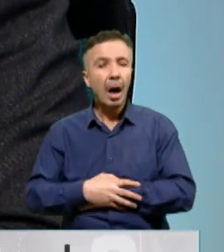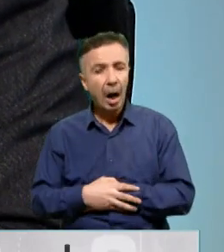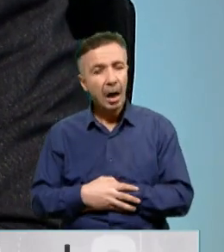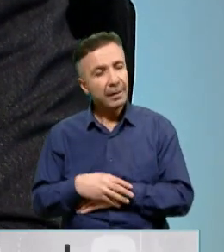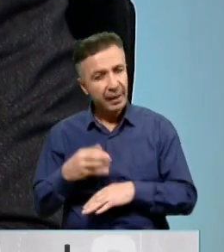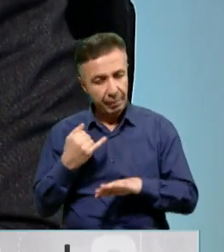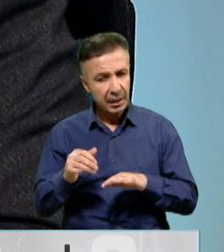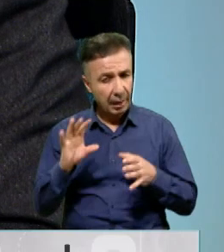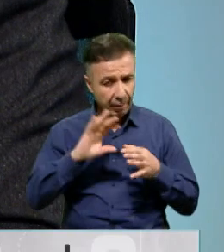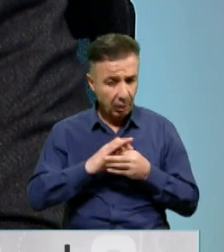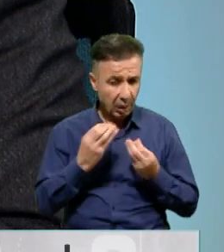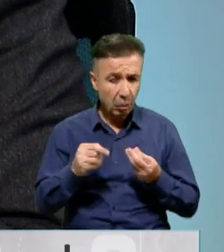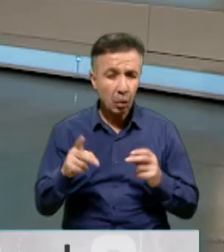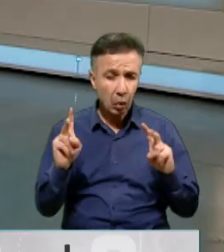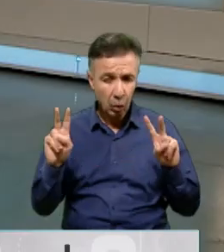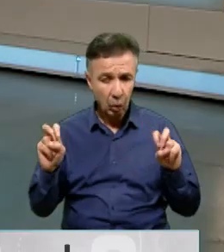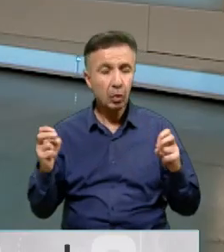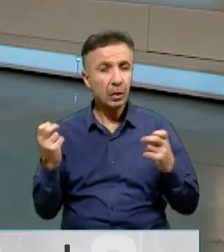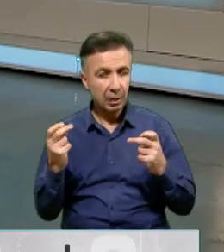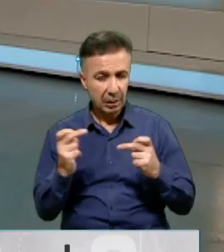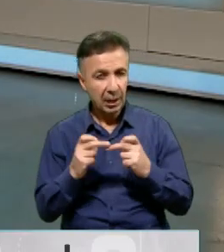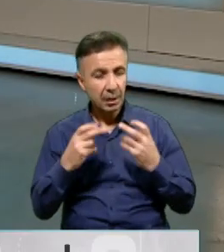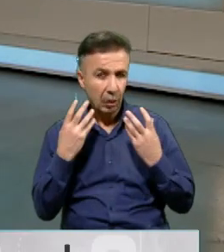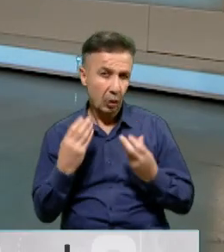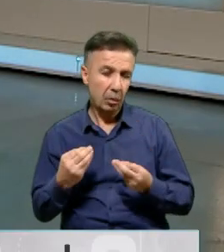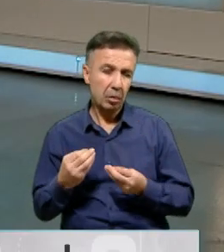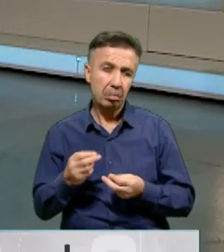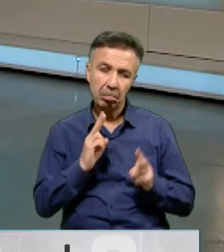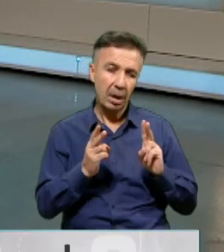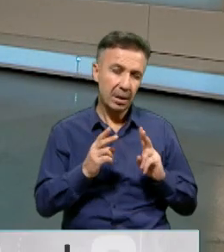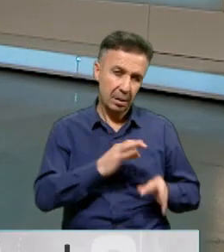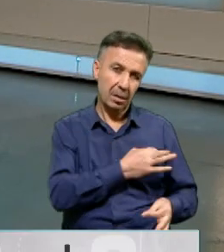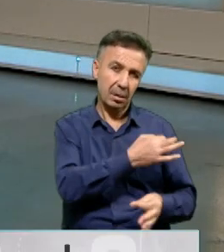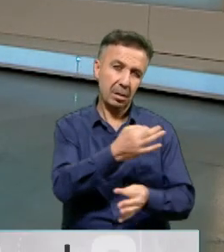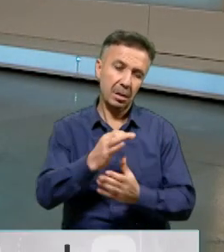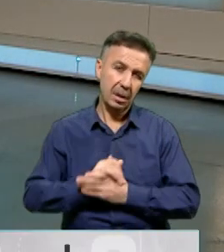bu konu tartışılmıştır. Kimisi efendim